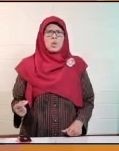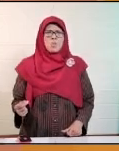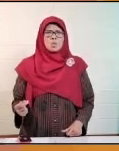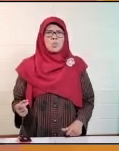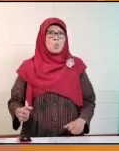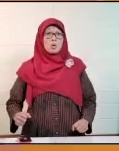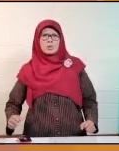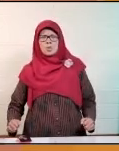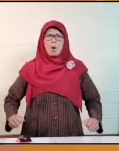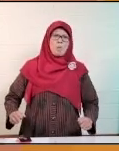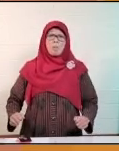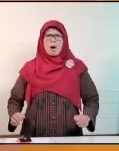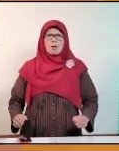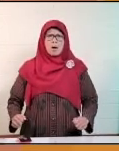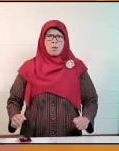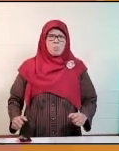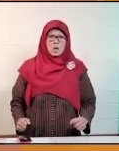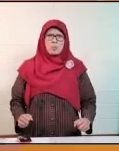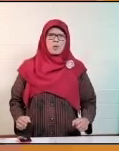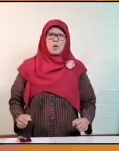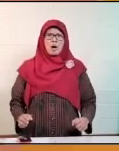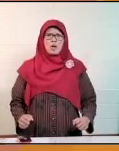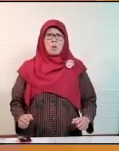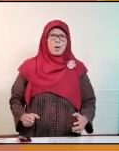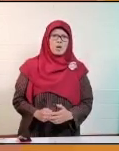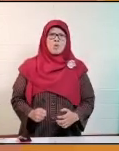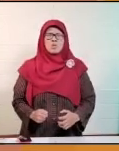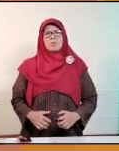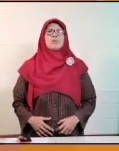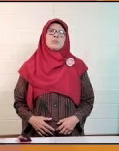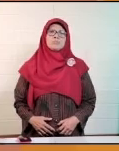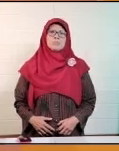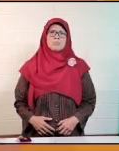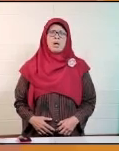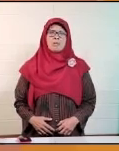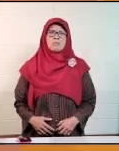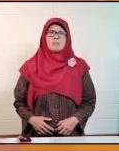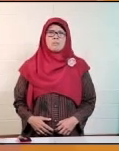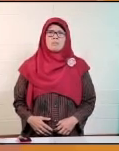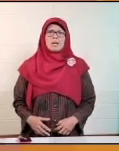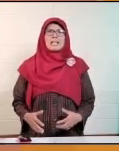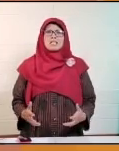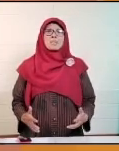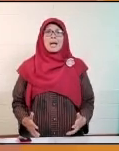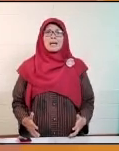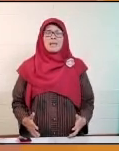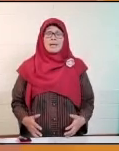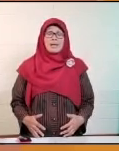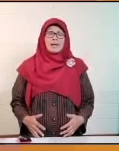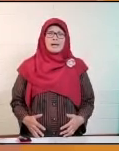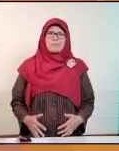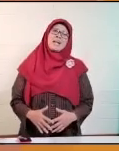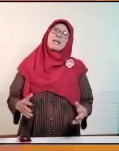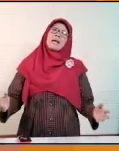tersinggung Betung Uh rasanya udah mau marah pengen berkelahi kok pengen nonjok nanti sebentar